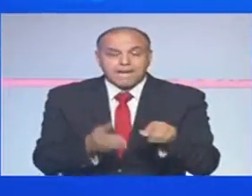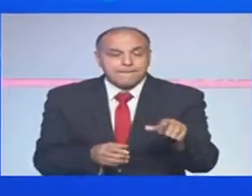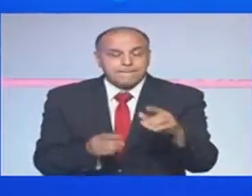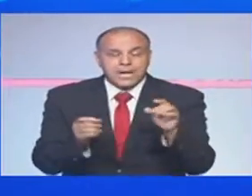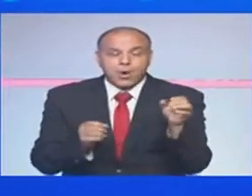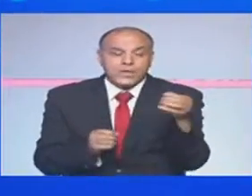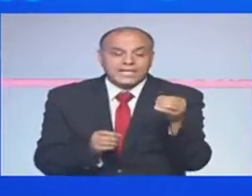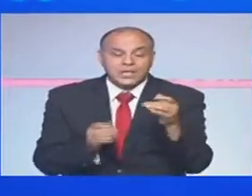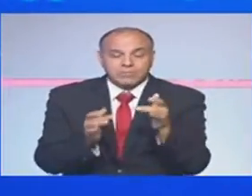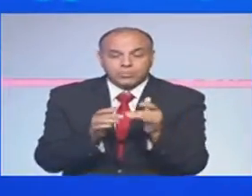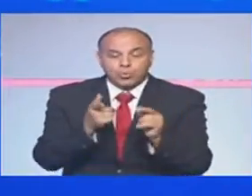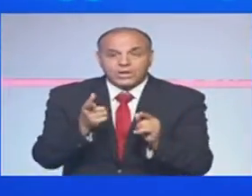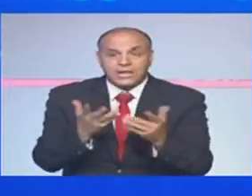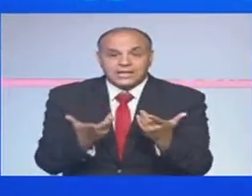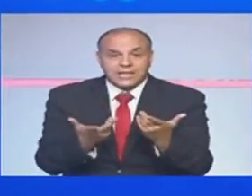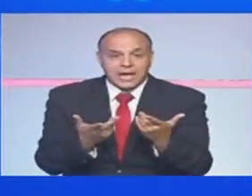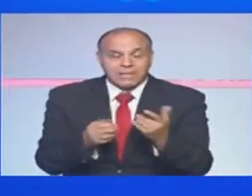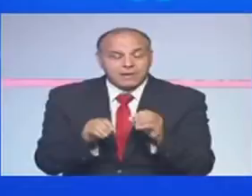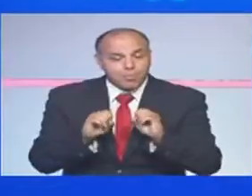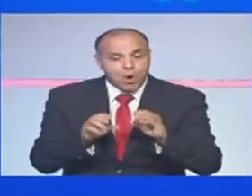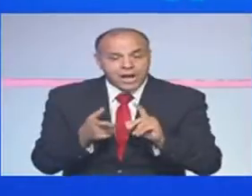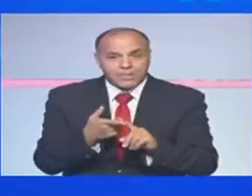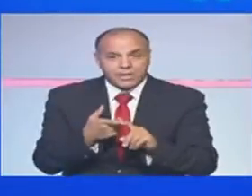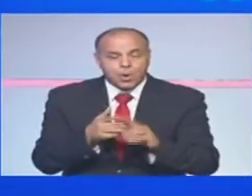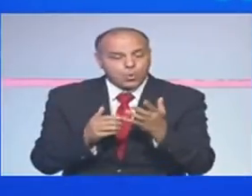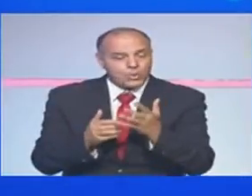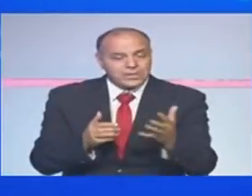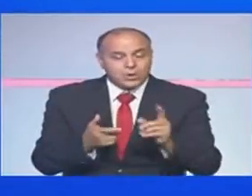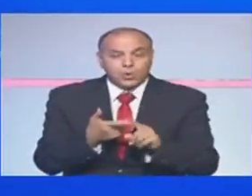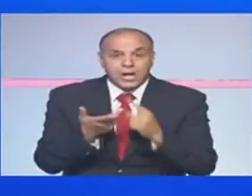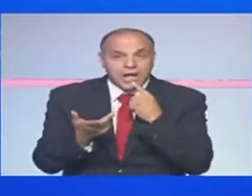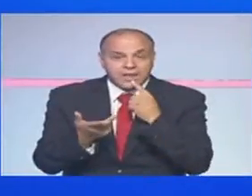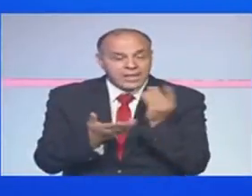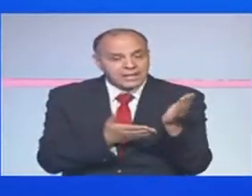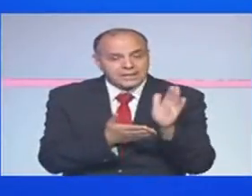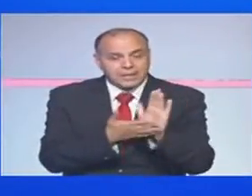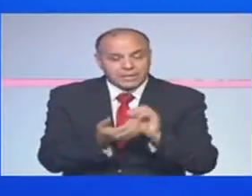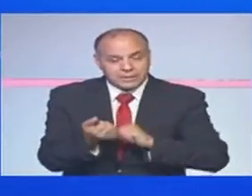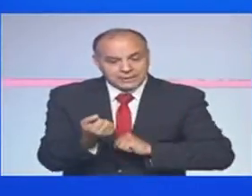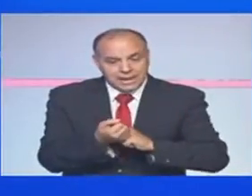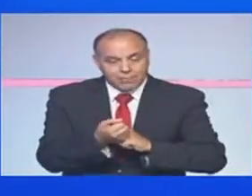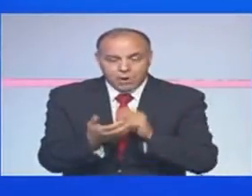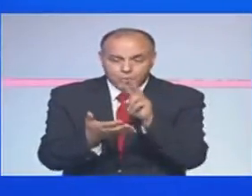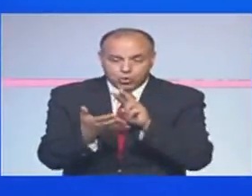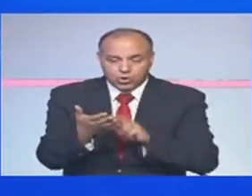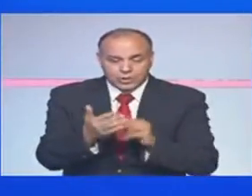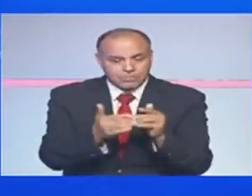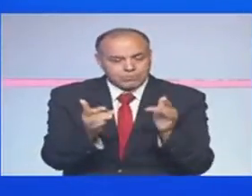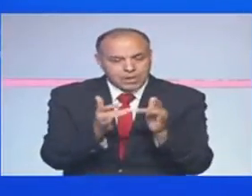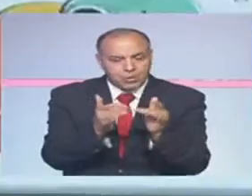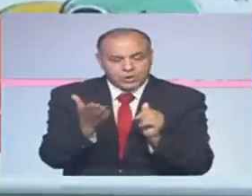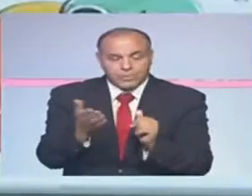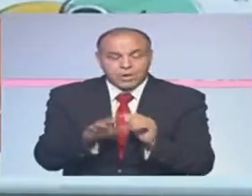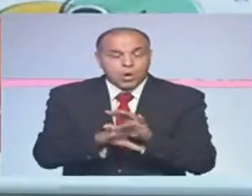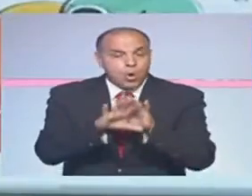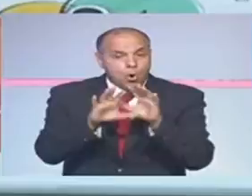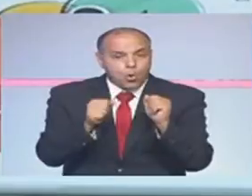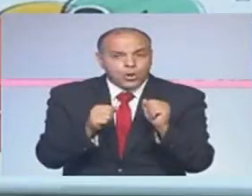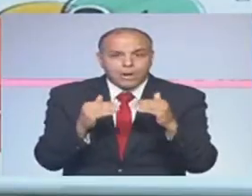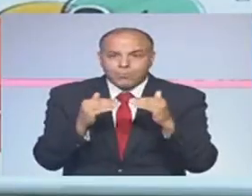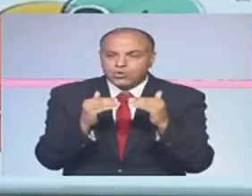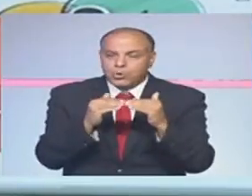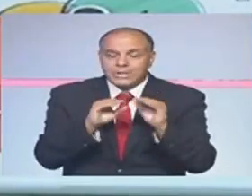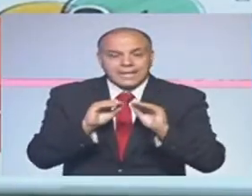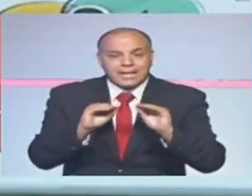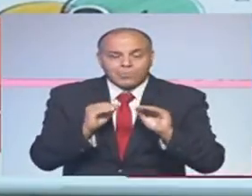الكترونيه لفائده الاطار التربويه والتلاميذ لتقديم الدعم والمراجعه عن بعد تشمل كل المستويات